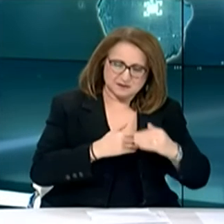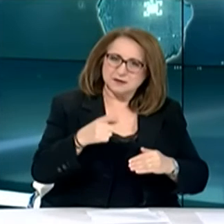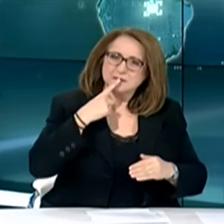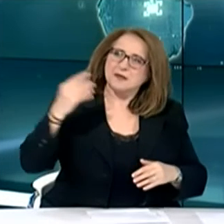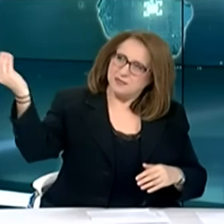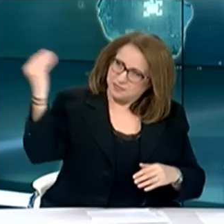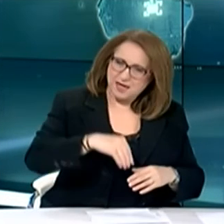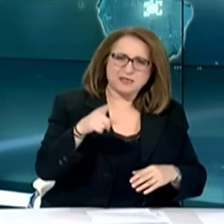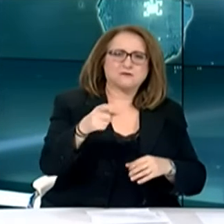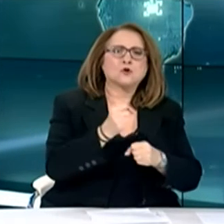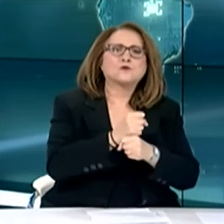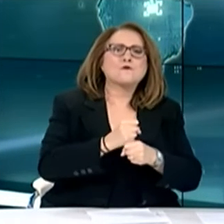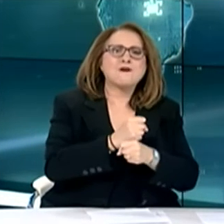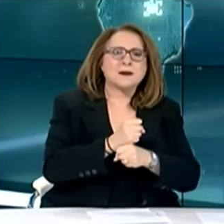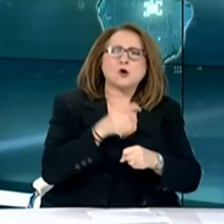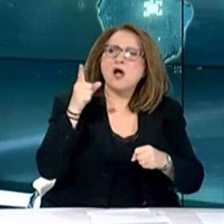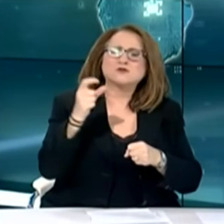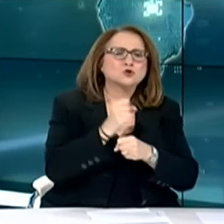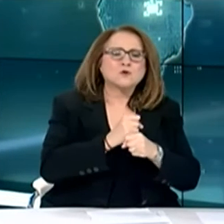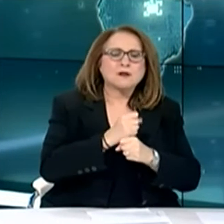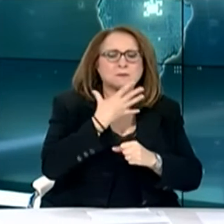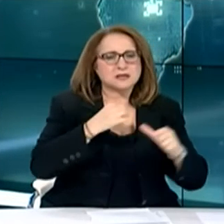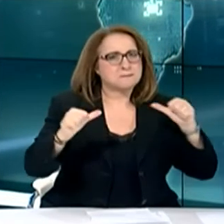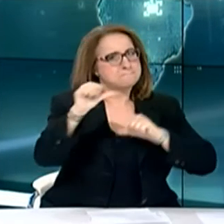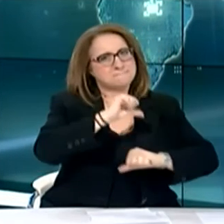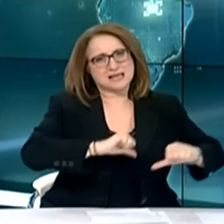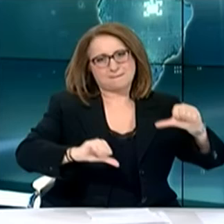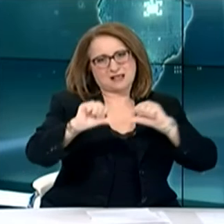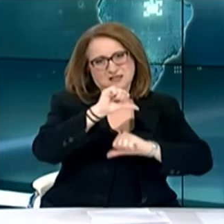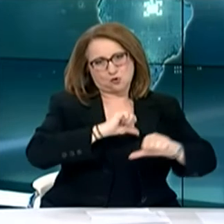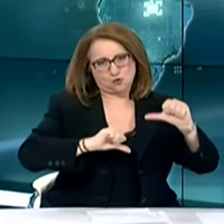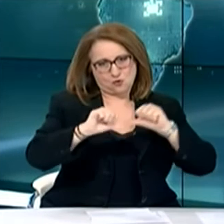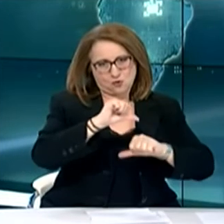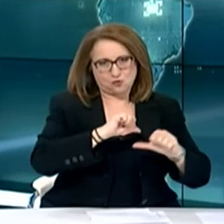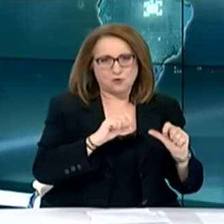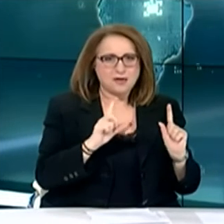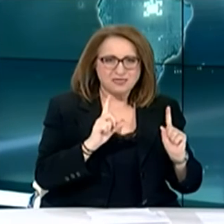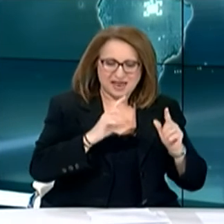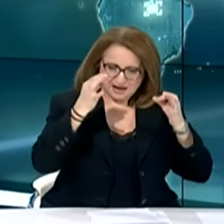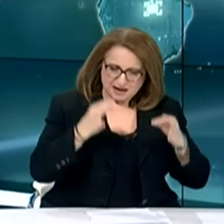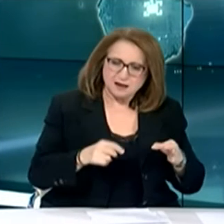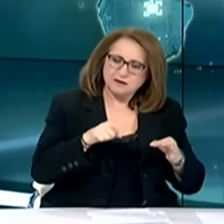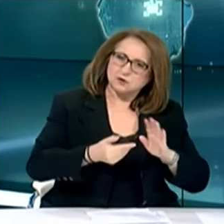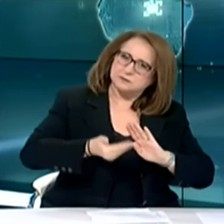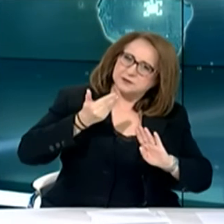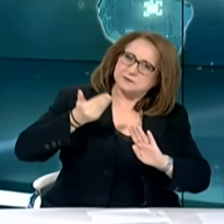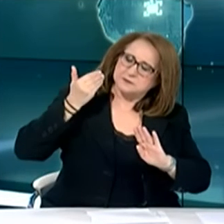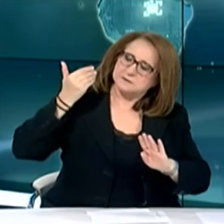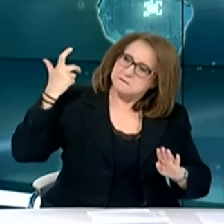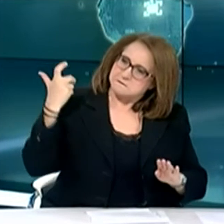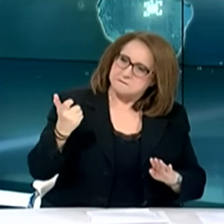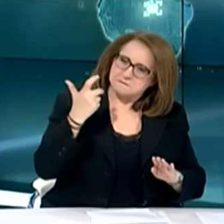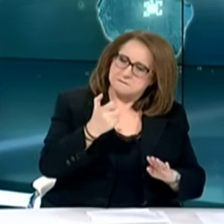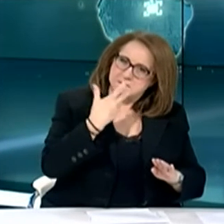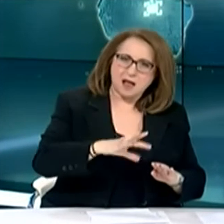διάθεση του φαρμάκου αυτού, του πειραματικού, να τονίσω, φαρμάκου. Ένα φάρμακο το οποίο έχει χρησιμοποιηθεί σε ασθενείς, σοβαρά ασθενείς και